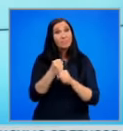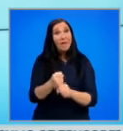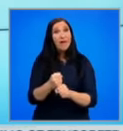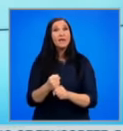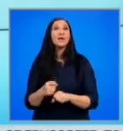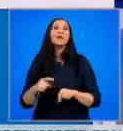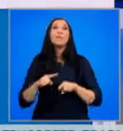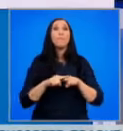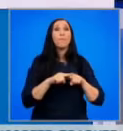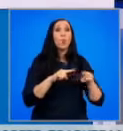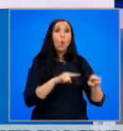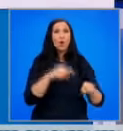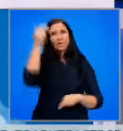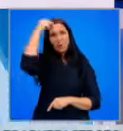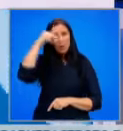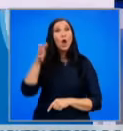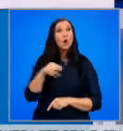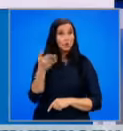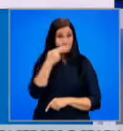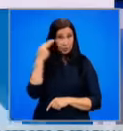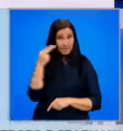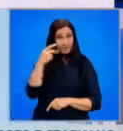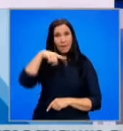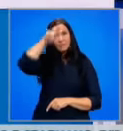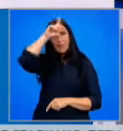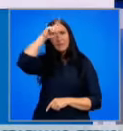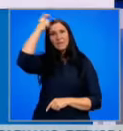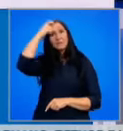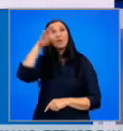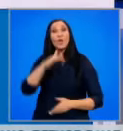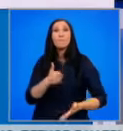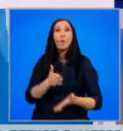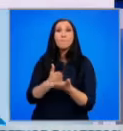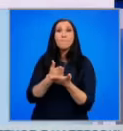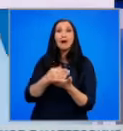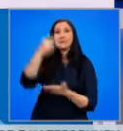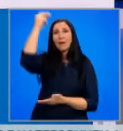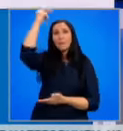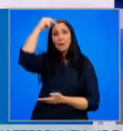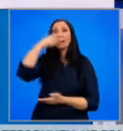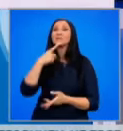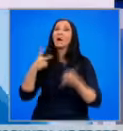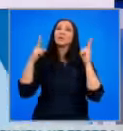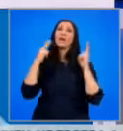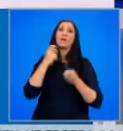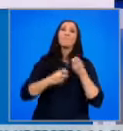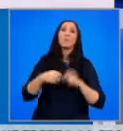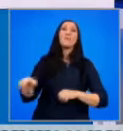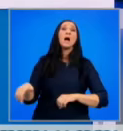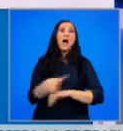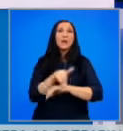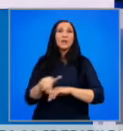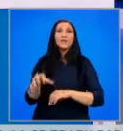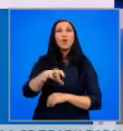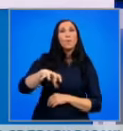прокурори в България. И още по тази тема, германски митничари ще помагат на България за решаване на проблема на граничния пункт